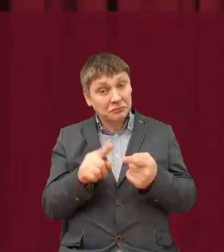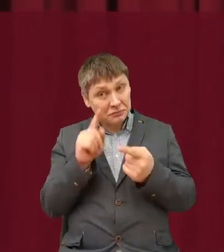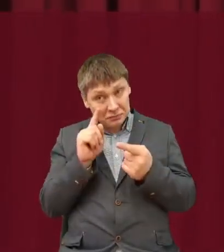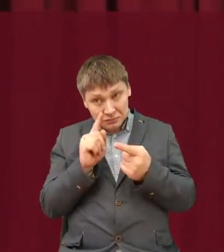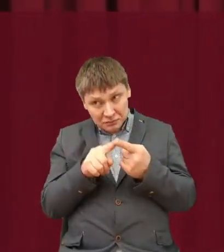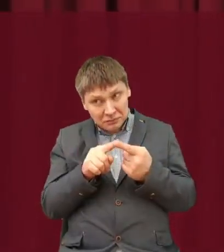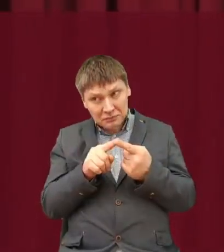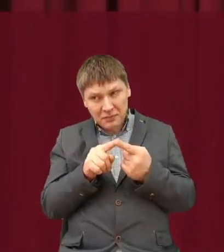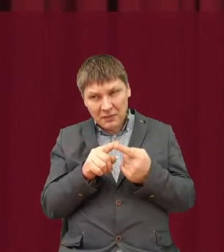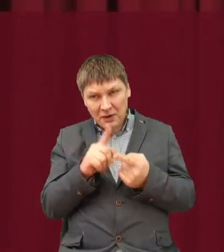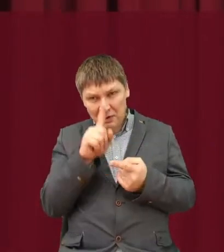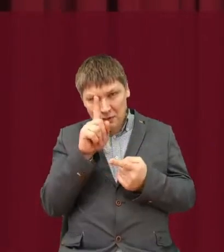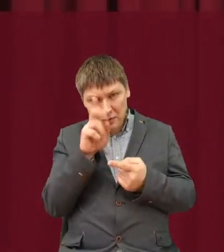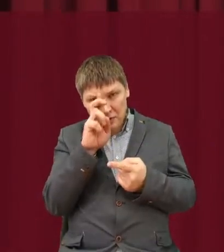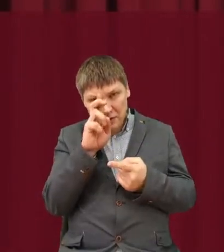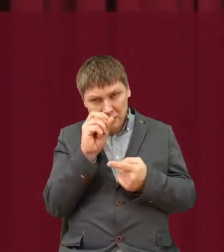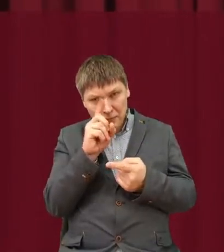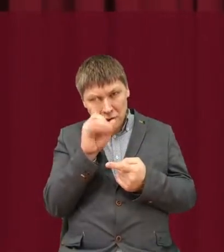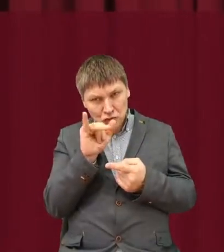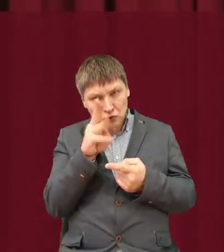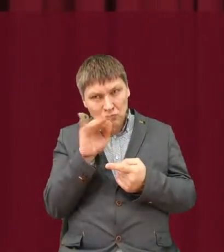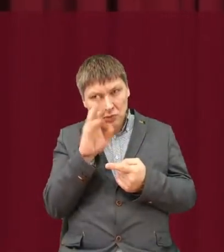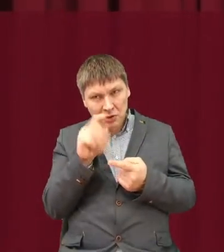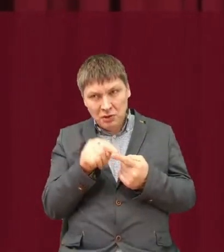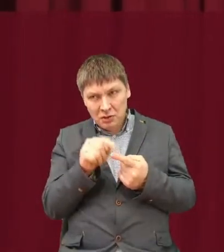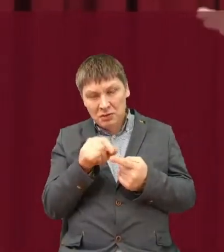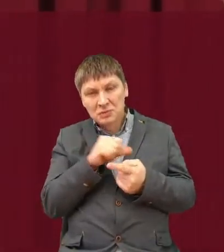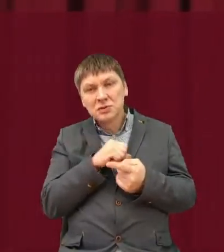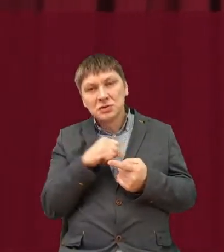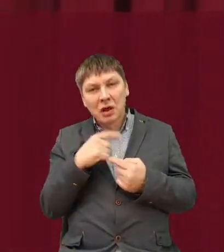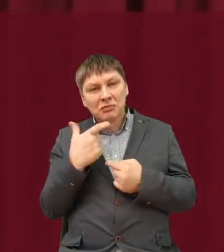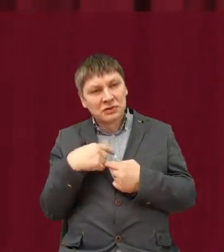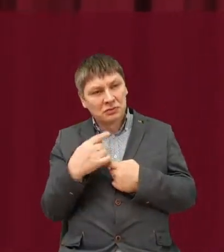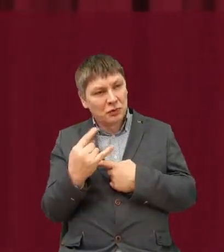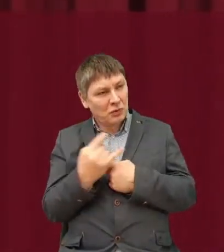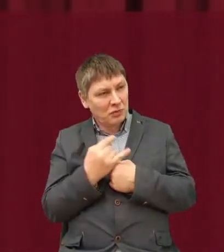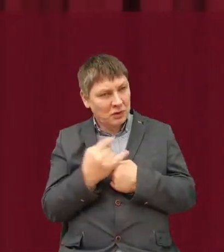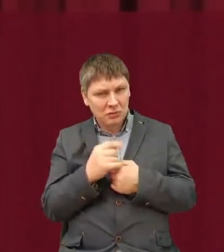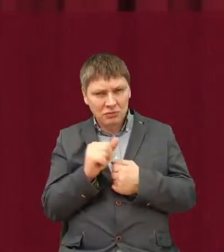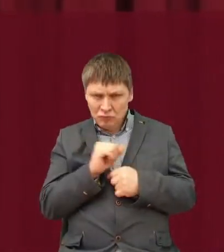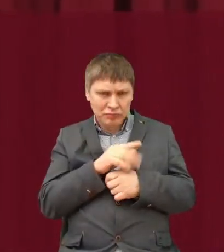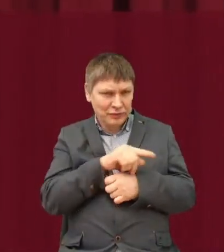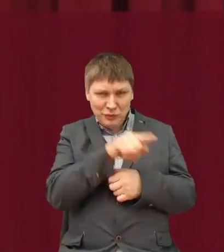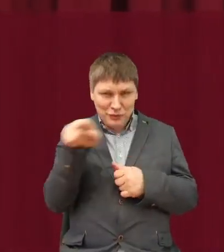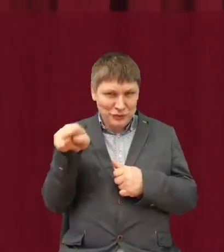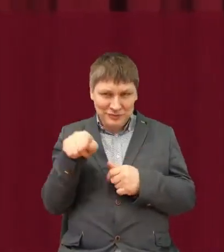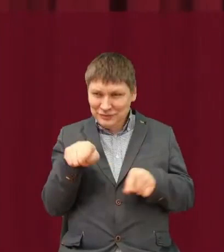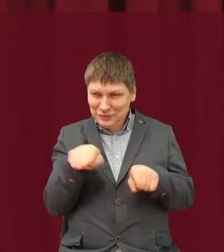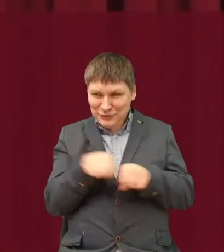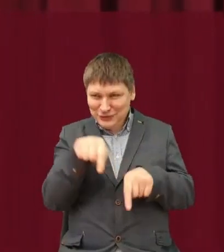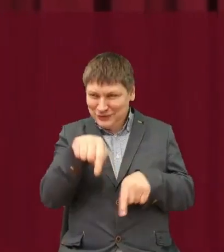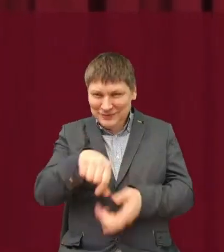потому что наверное может быть нет таких среди нас может быть очень мало которое бы